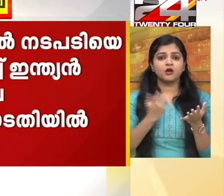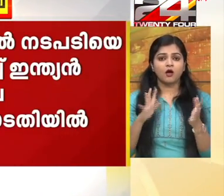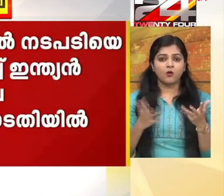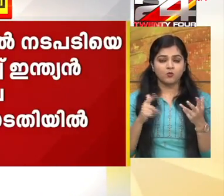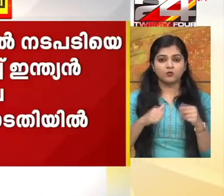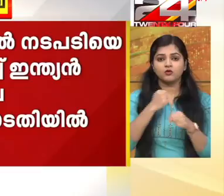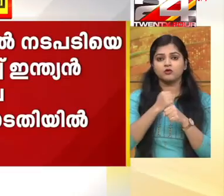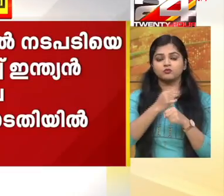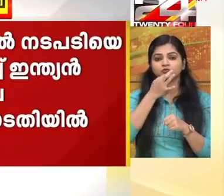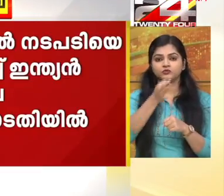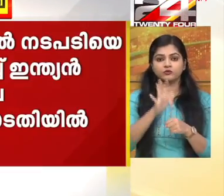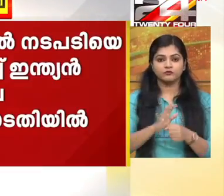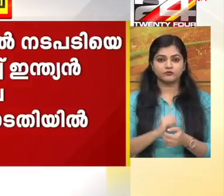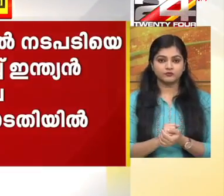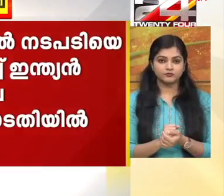കോടതി ചോദിച്ചിരുന്നു.